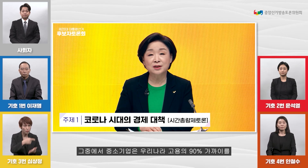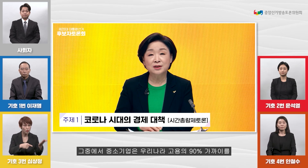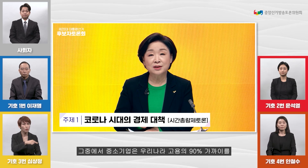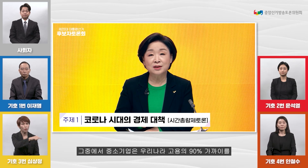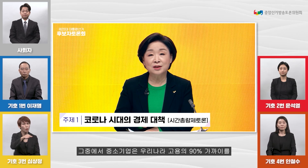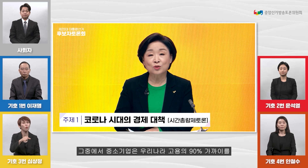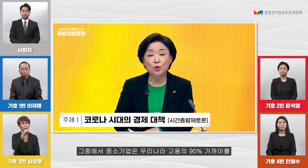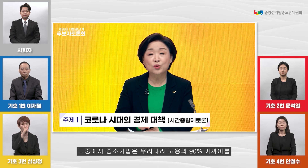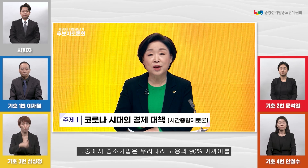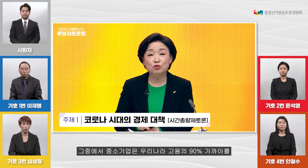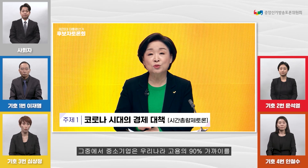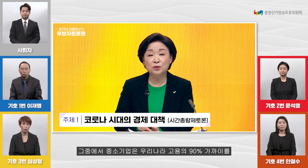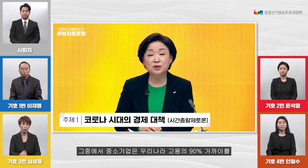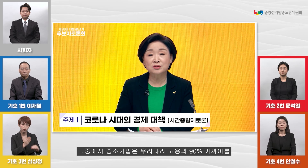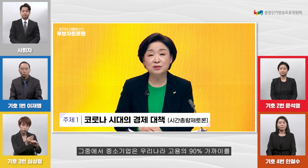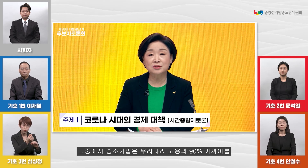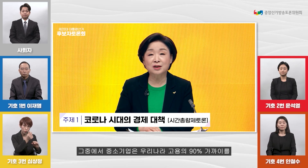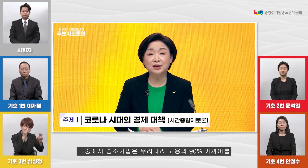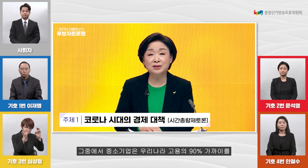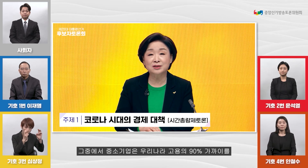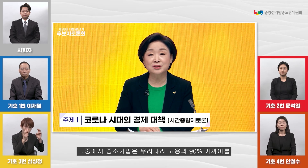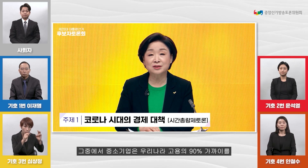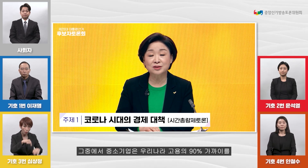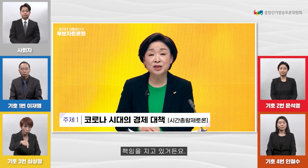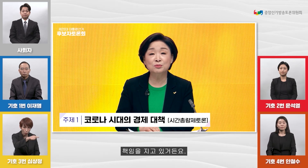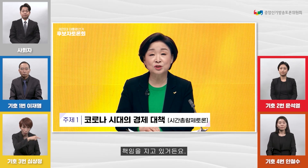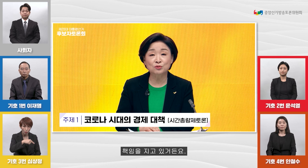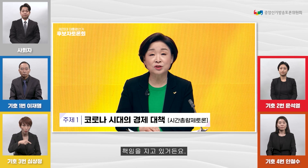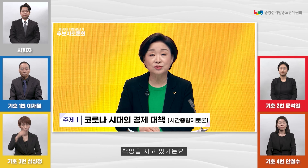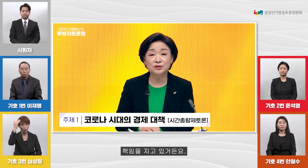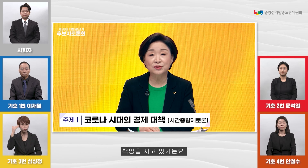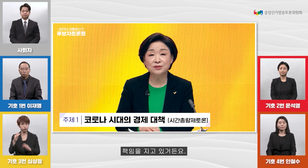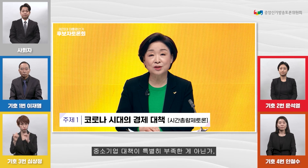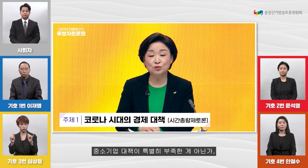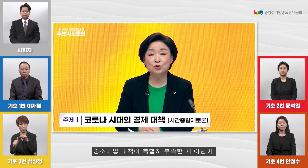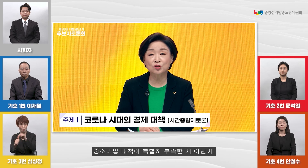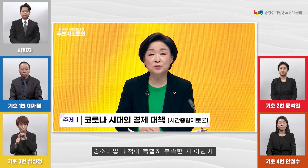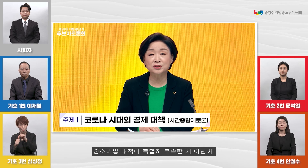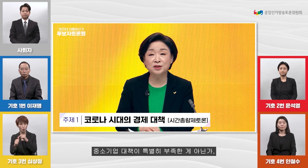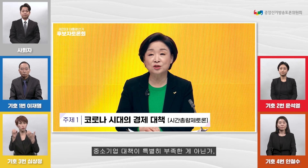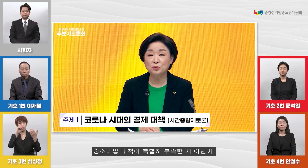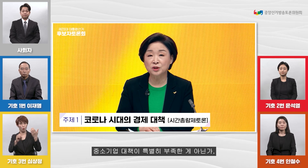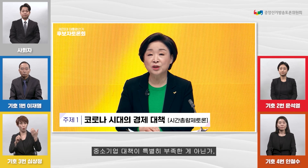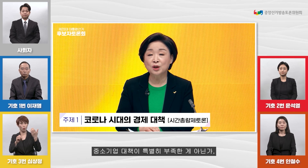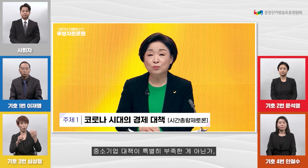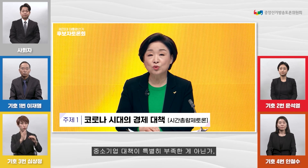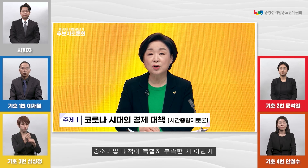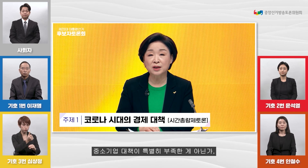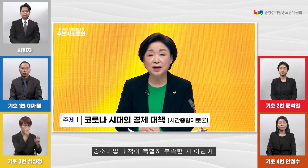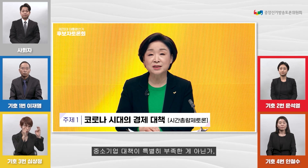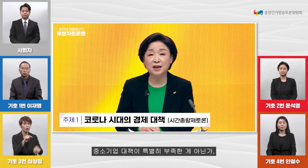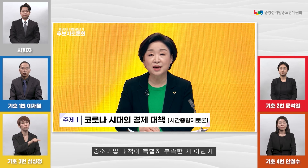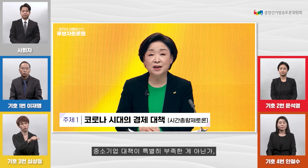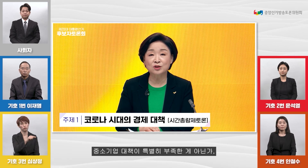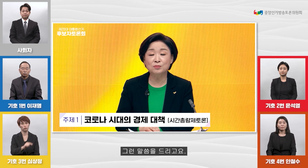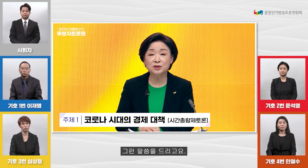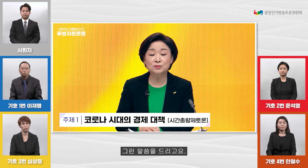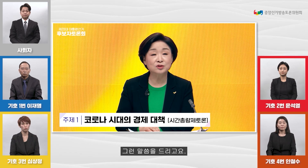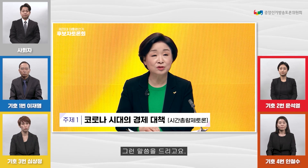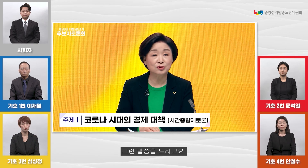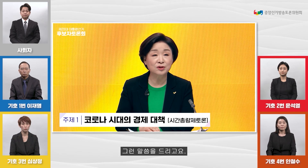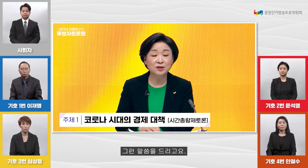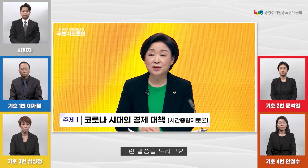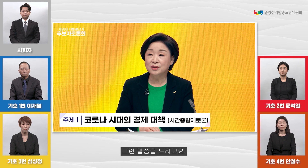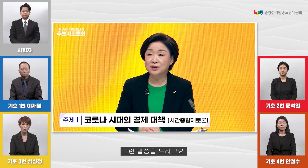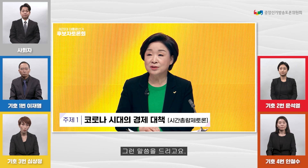우리나라 고용의 90% 가까이를 책임을 지고 있거든요. 중소기업 대책이 특별히 부족한 게 아닌가 그런